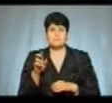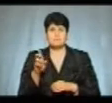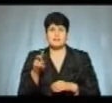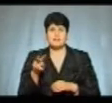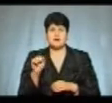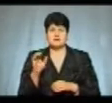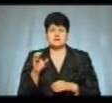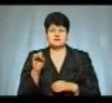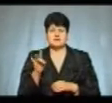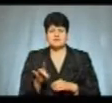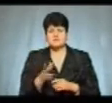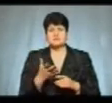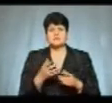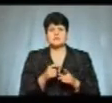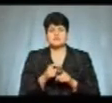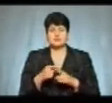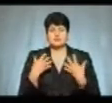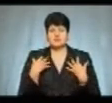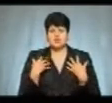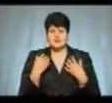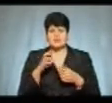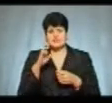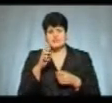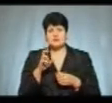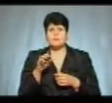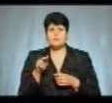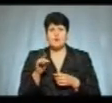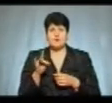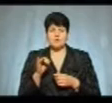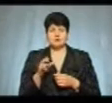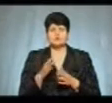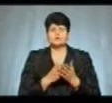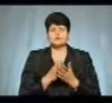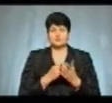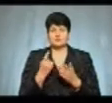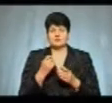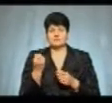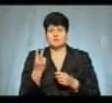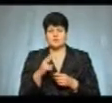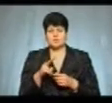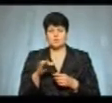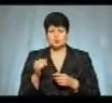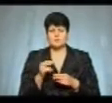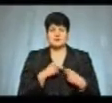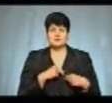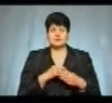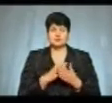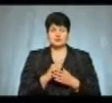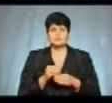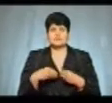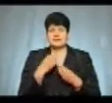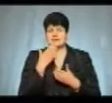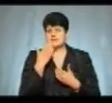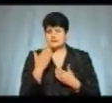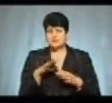словами начальника управління ветеринарії Держпродспоживслужби області Олександра Дністряна, 12 лютого працівники служби надіслали запит